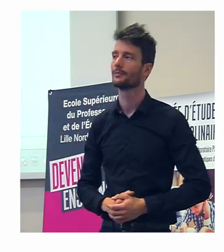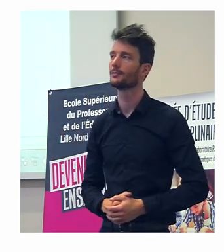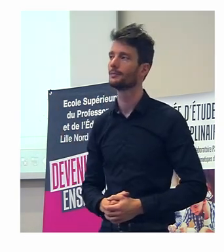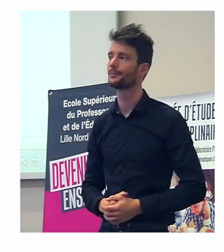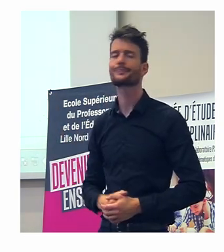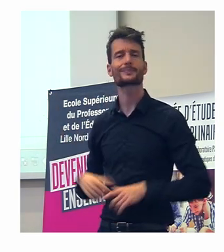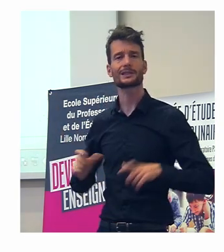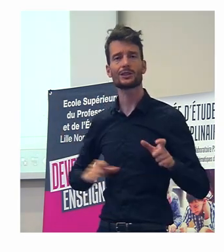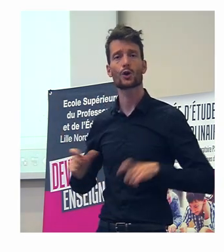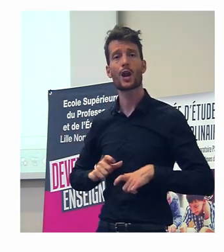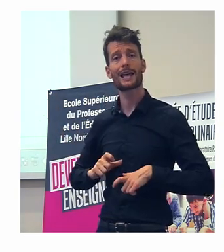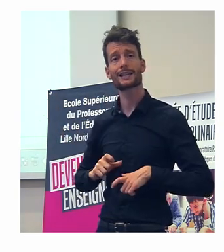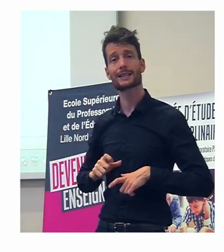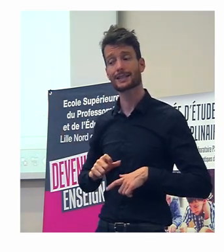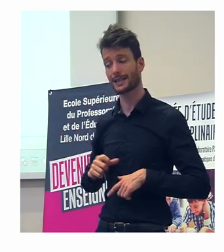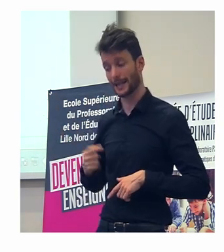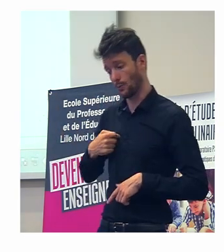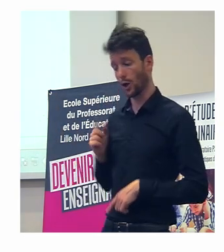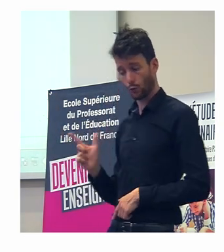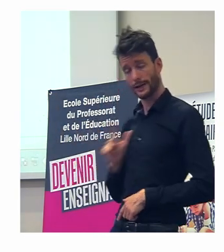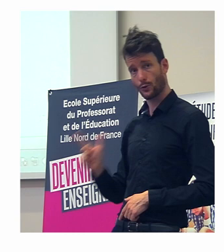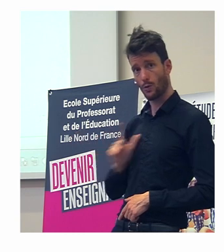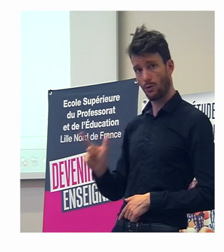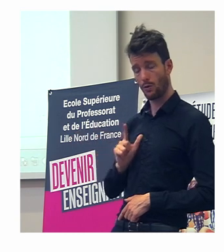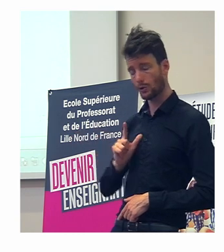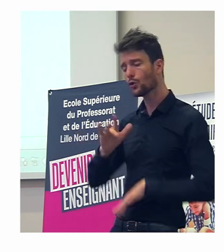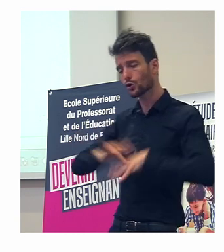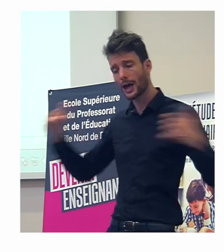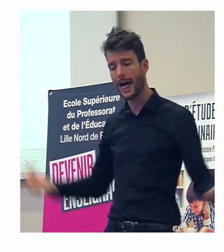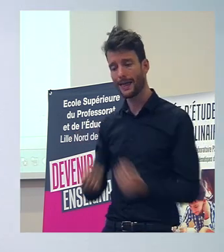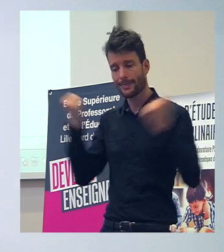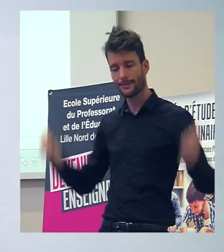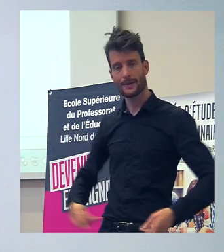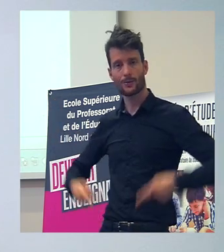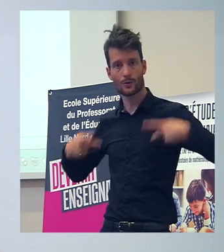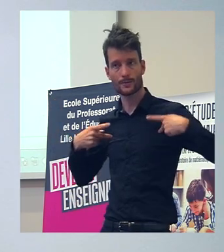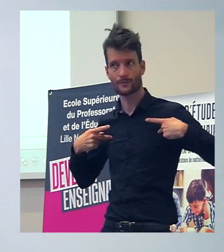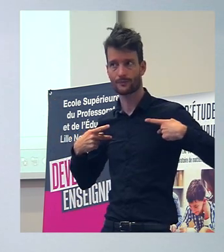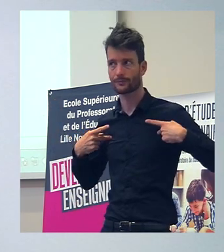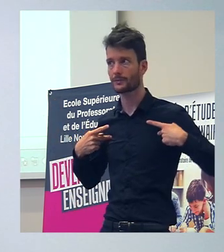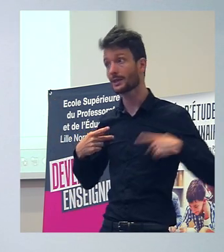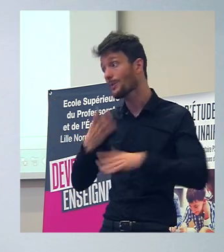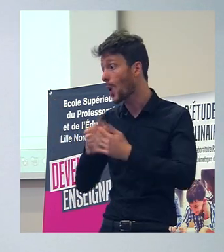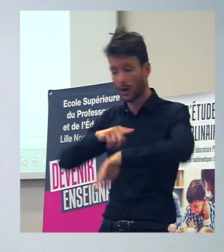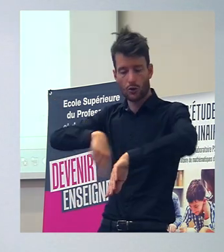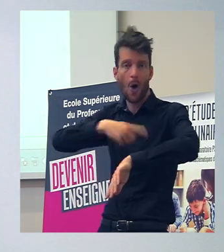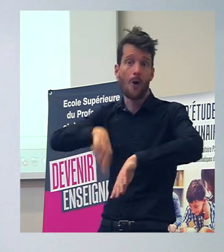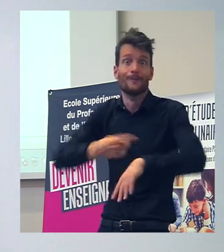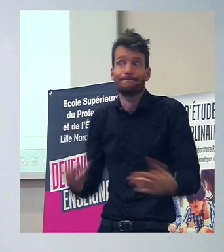ma collègue et moi-même qui avons animé les ateliers. Faute de temps, on n'avait